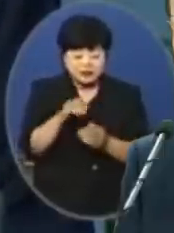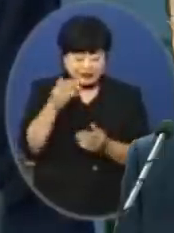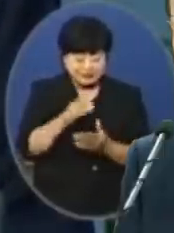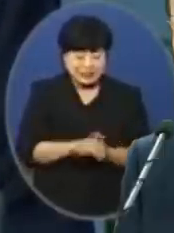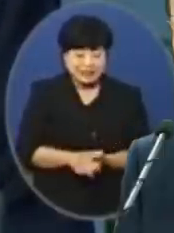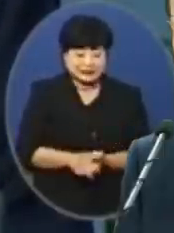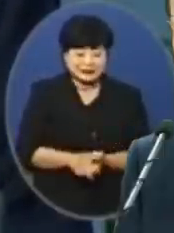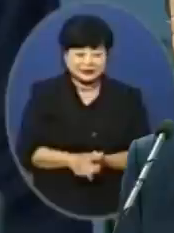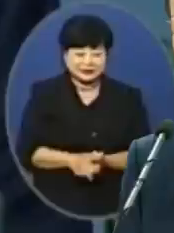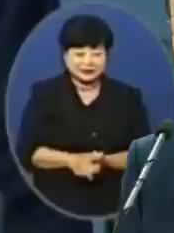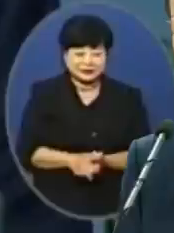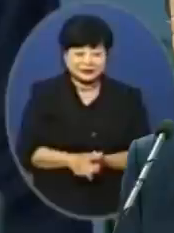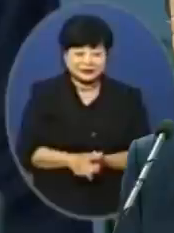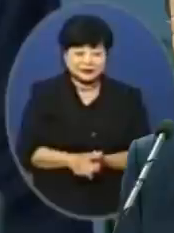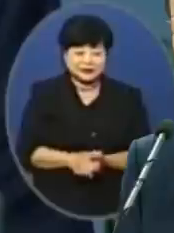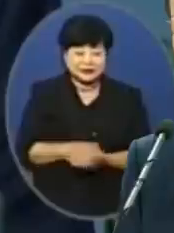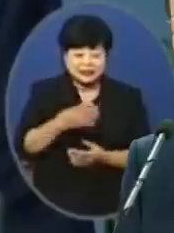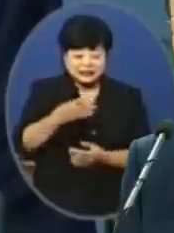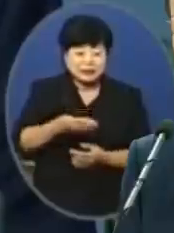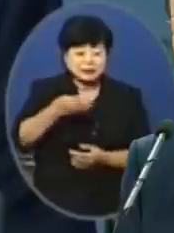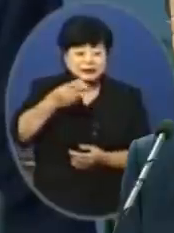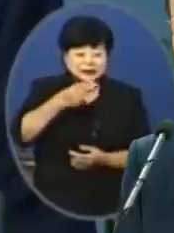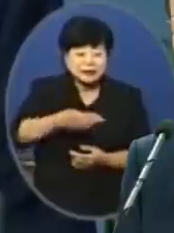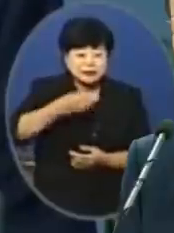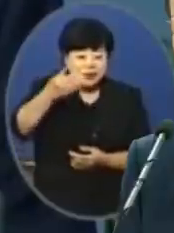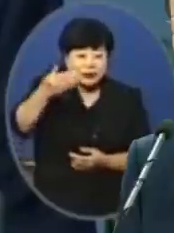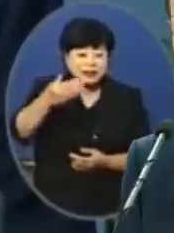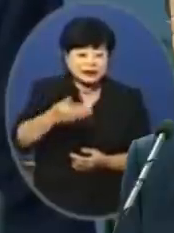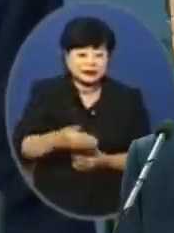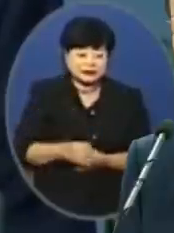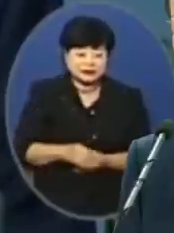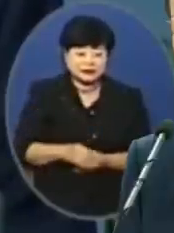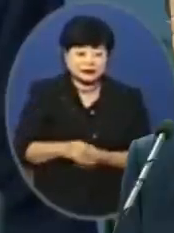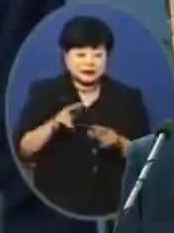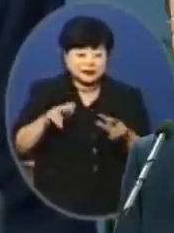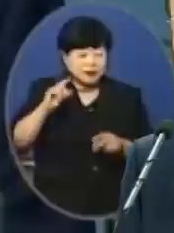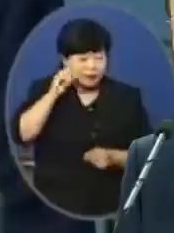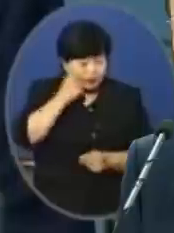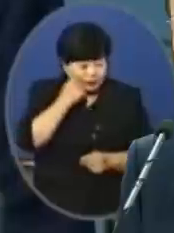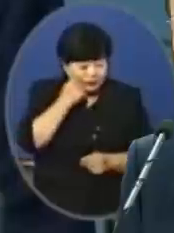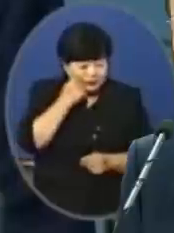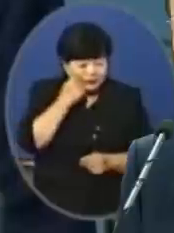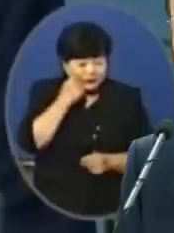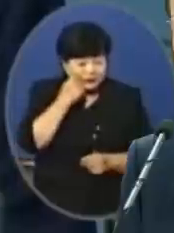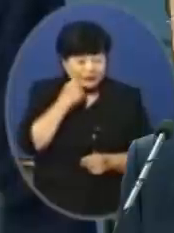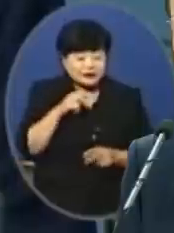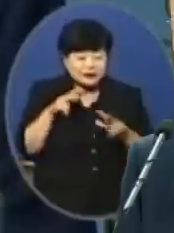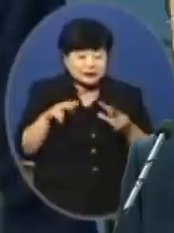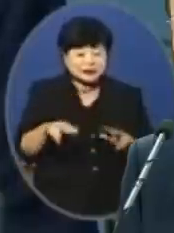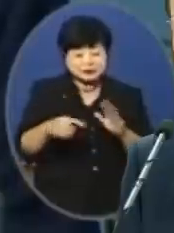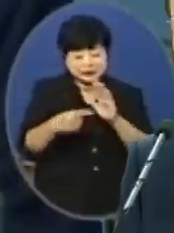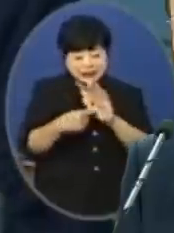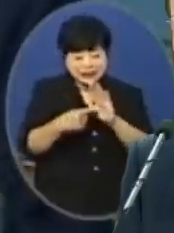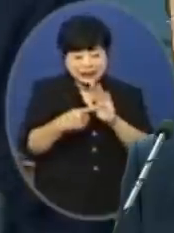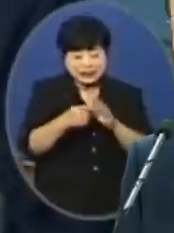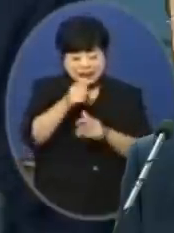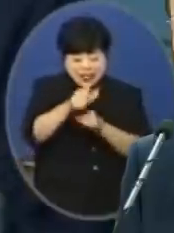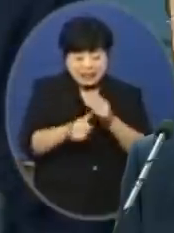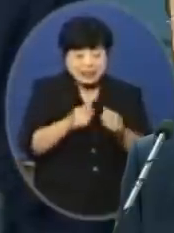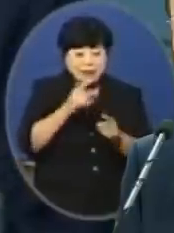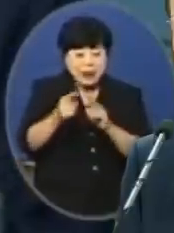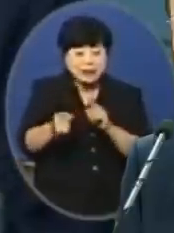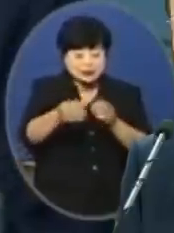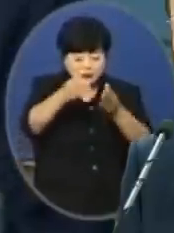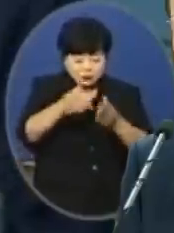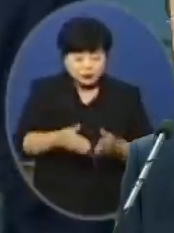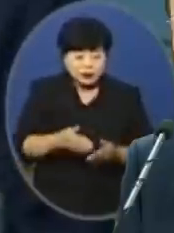것입니다. 3차원적 삶에서 현실적으로 불가능한 것이 우리는 현실에 나타나는 것은 하나님이